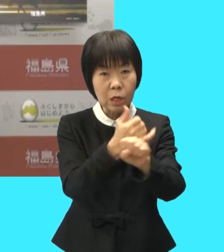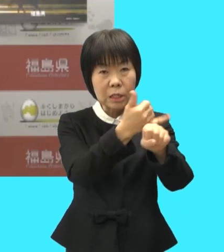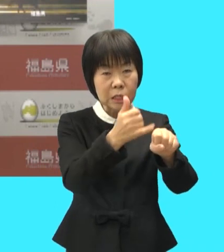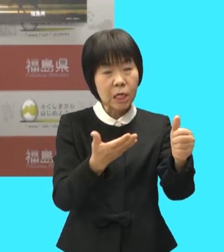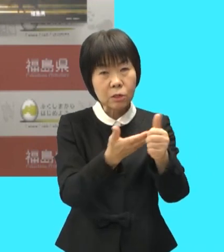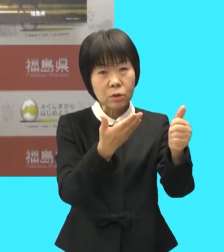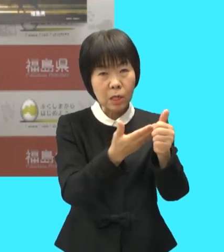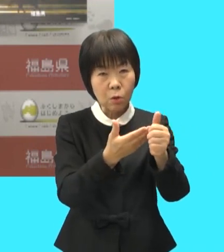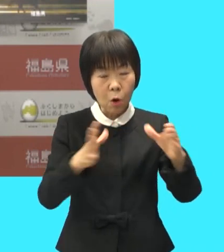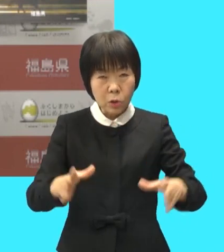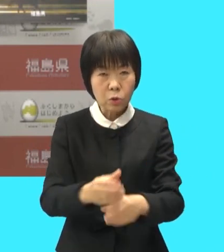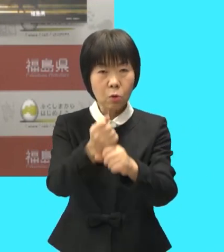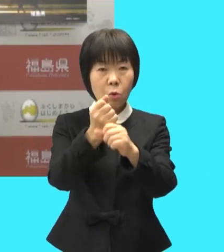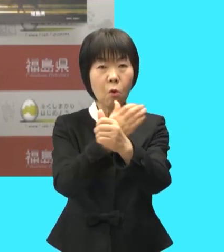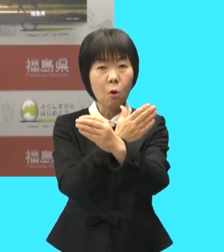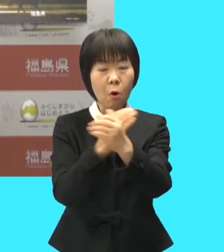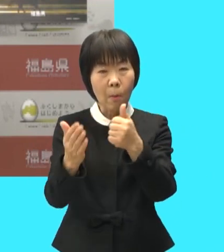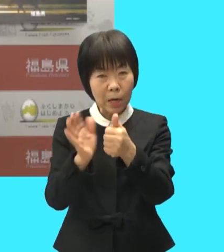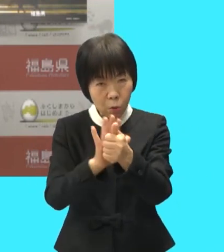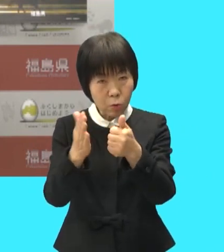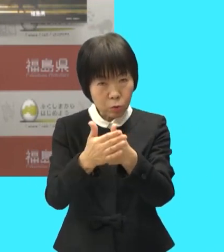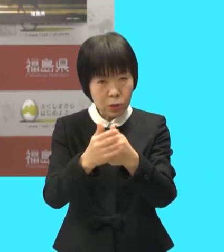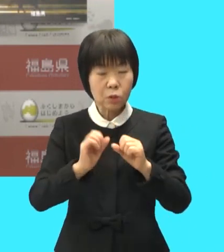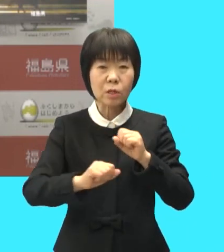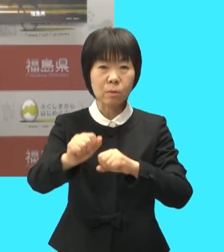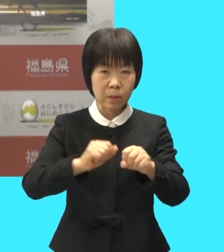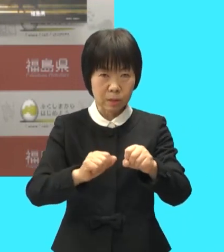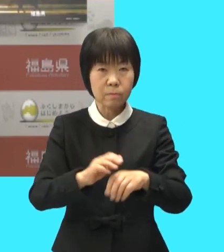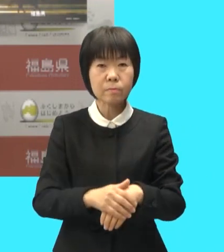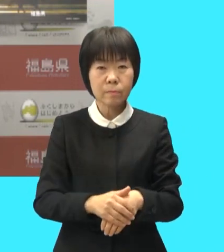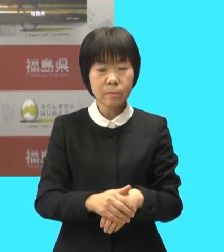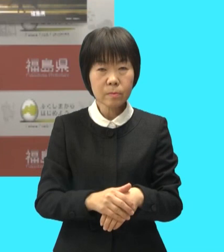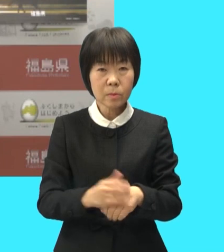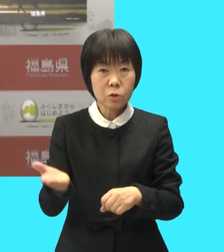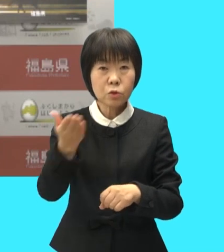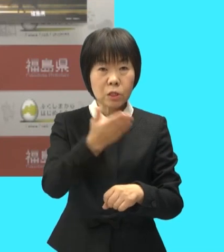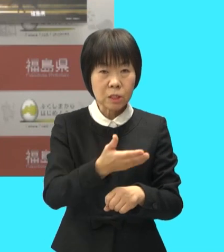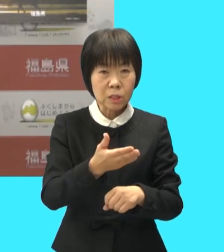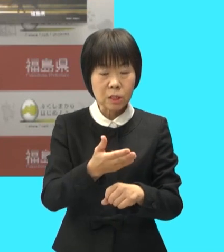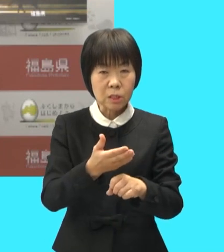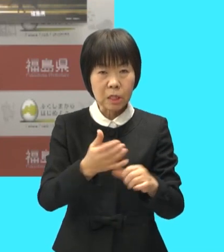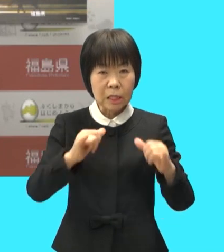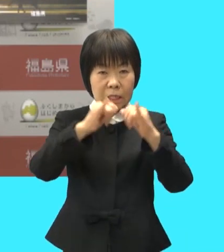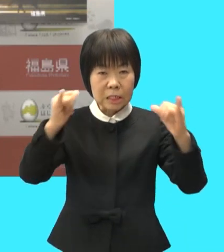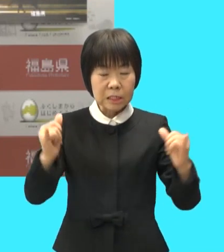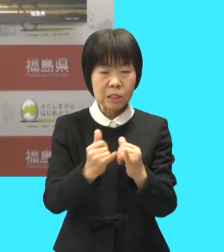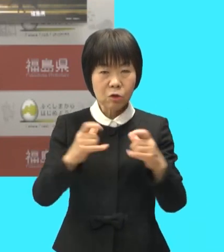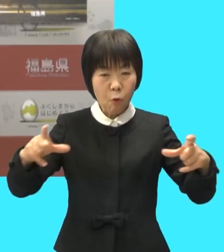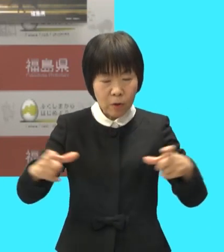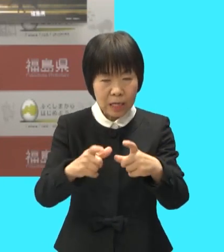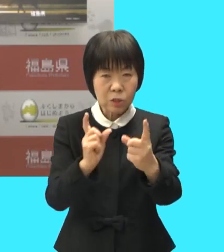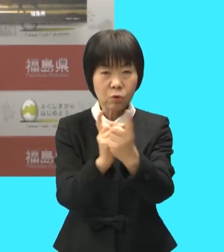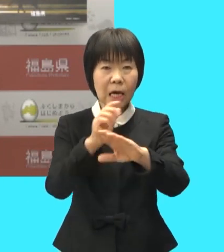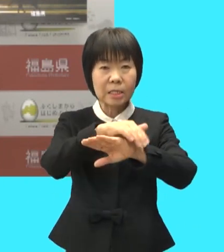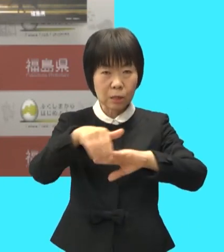の相互協力に取り組んでまいります。次に人口減少対策について